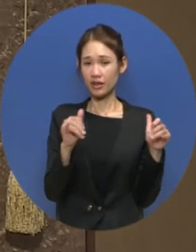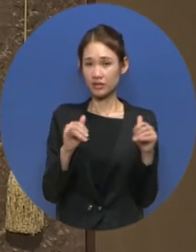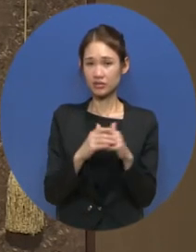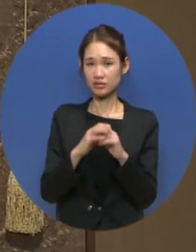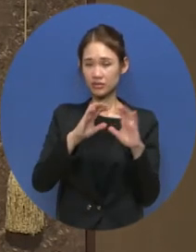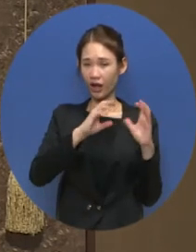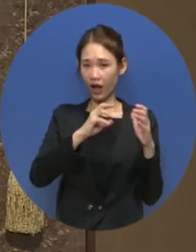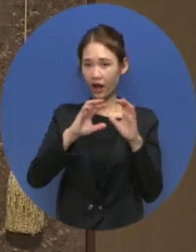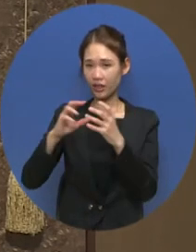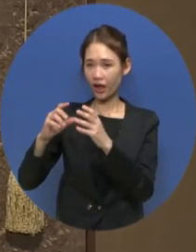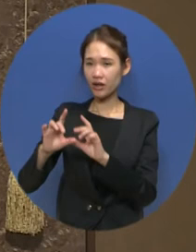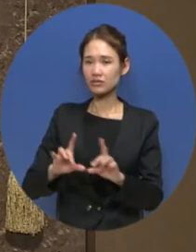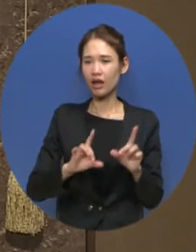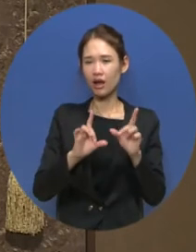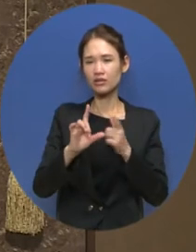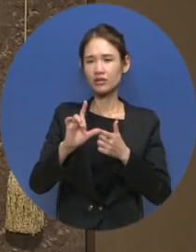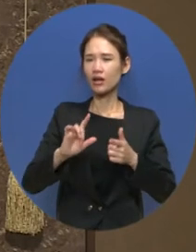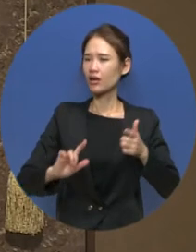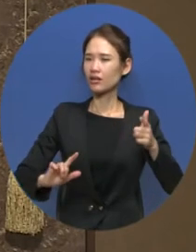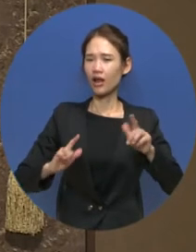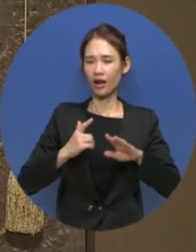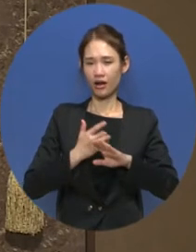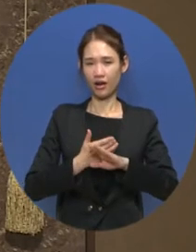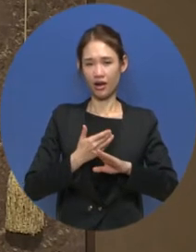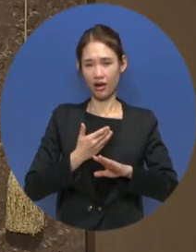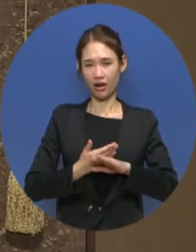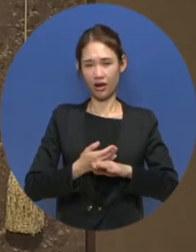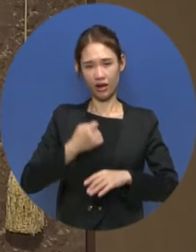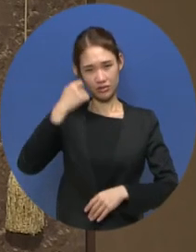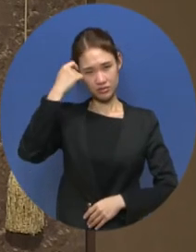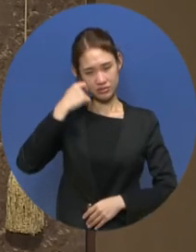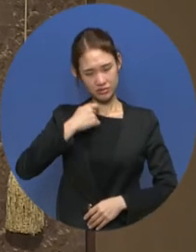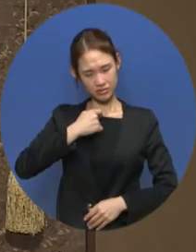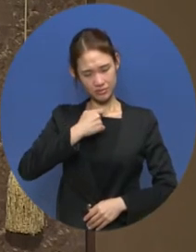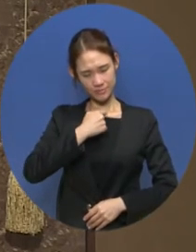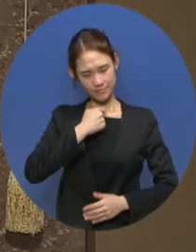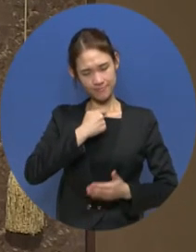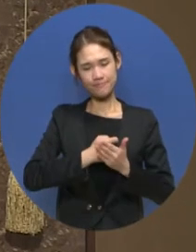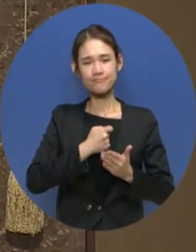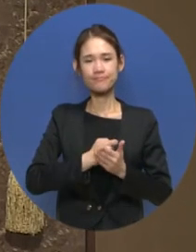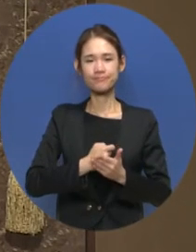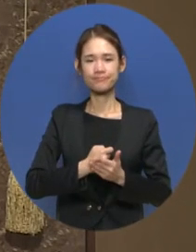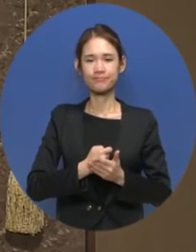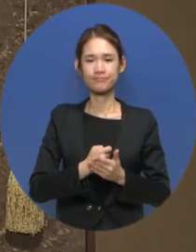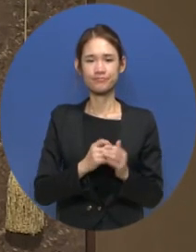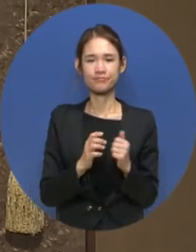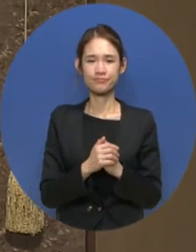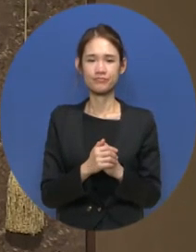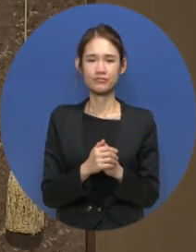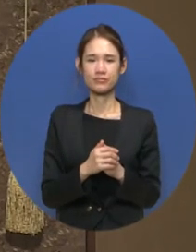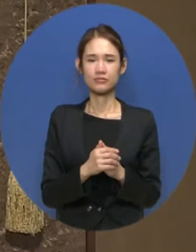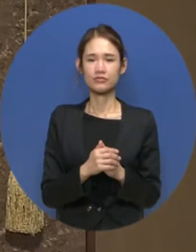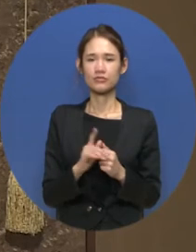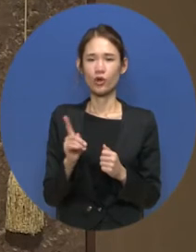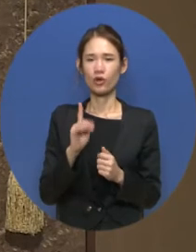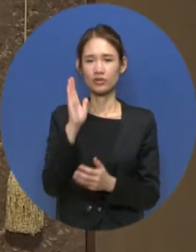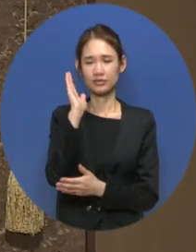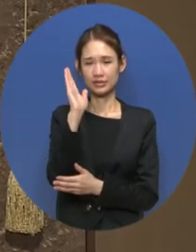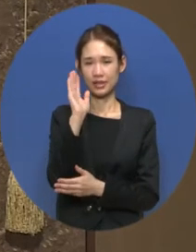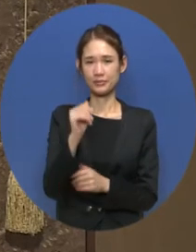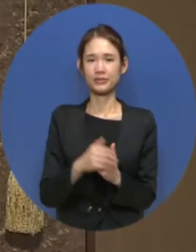사느냐에 따라서 이렇게 삶이 달라진다라고 하는 것들을 저희가 느끼면서 아쉬운 부분도 많이 있었습니다. 그래서 그러한 어떤